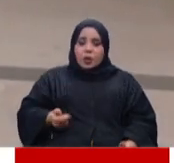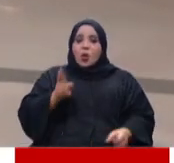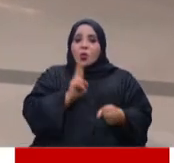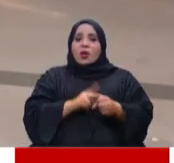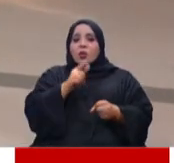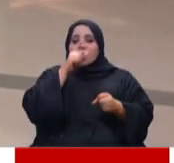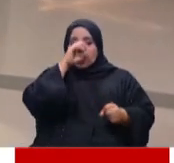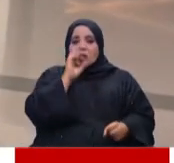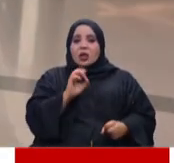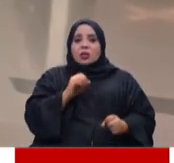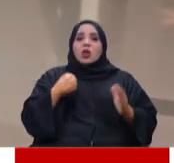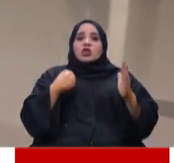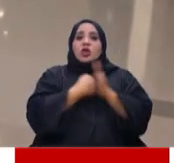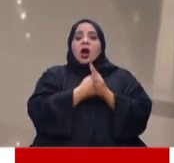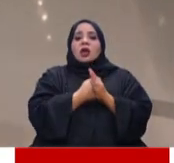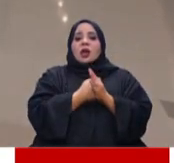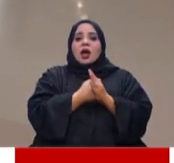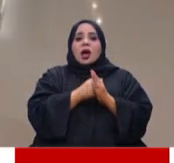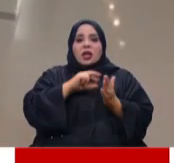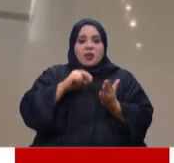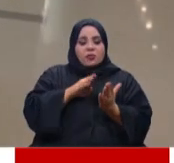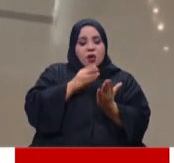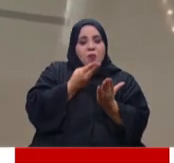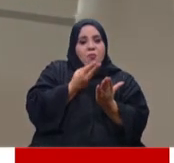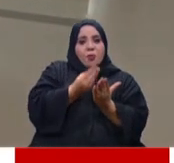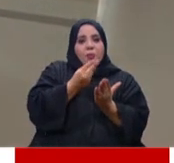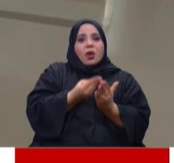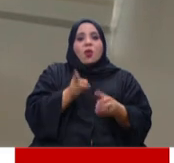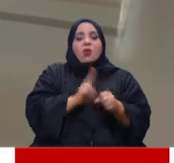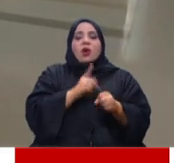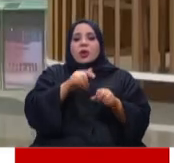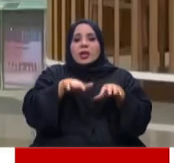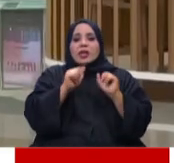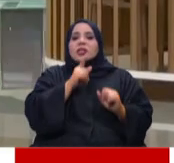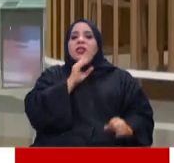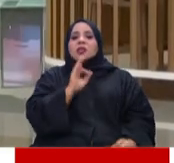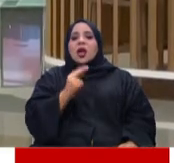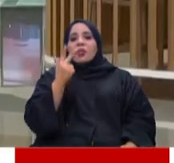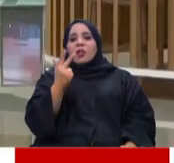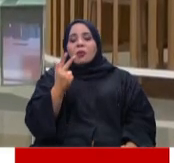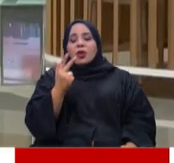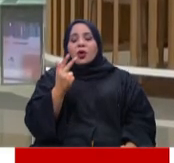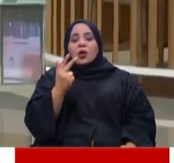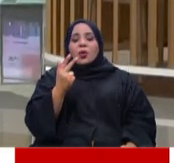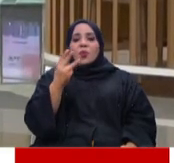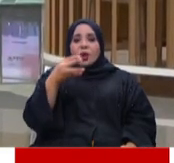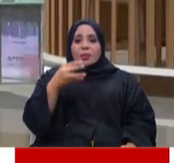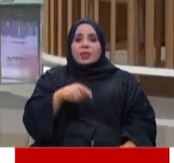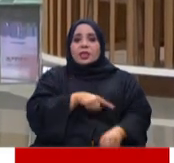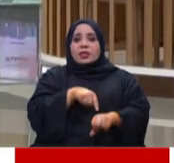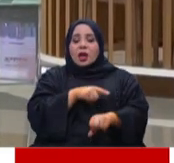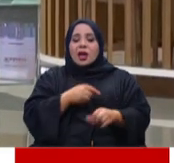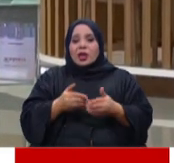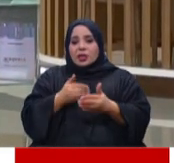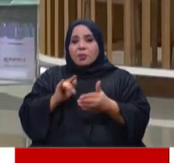يتطلب منهم إبراز شهادة PCR معتمدة لفحص تم إجراؤه خلال 48 ساعة من موعد المغادرة.